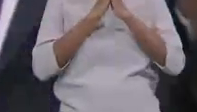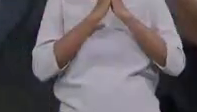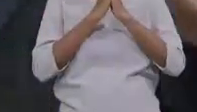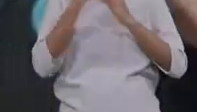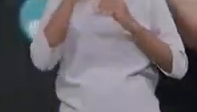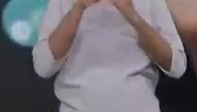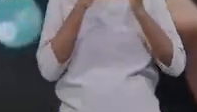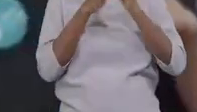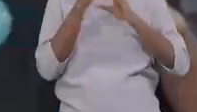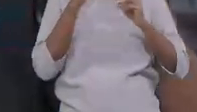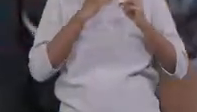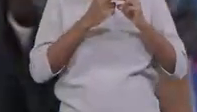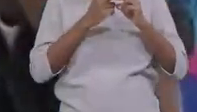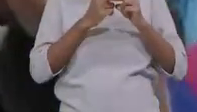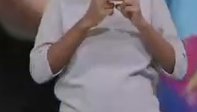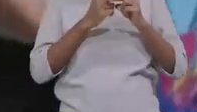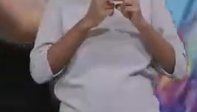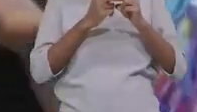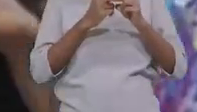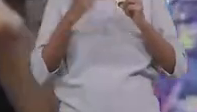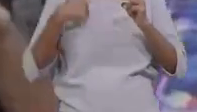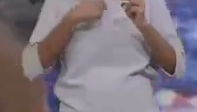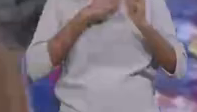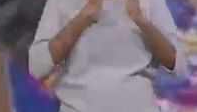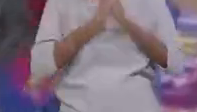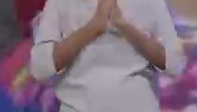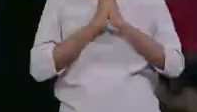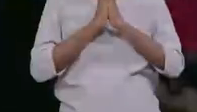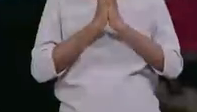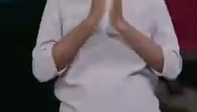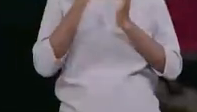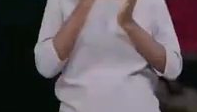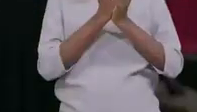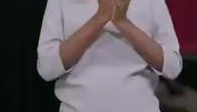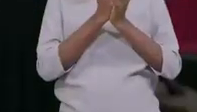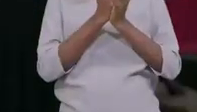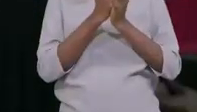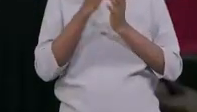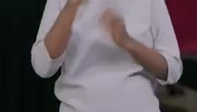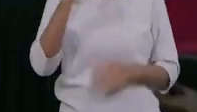Au nom de Jésus, nous prions.